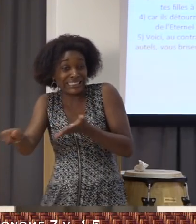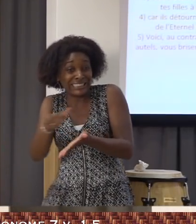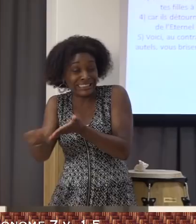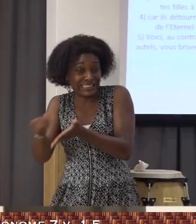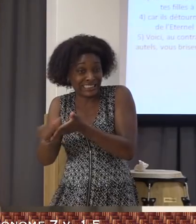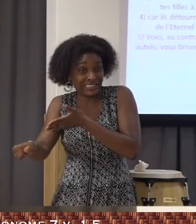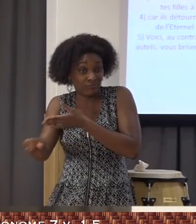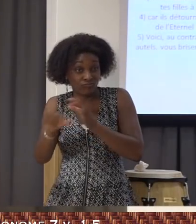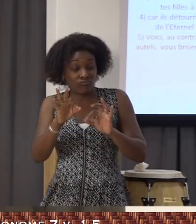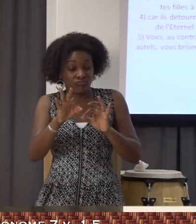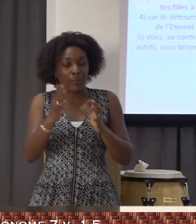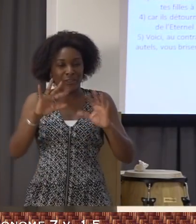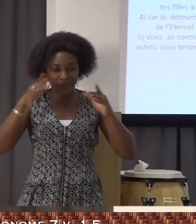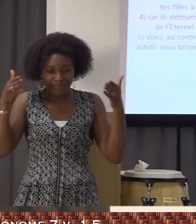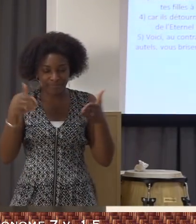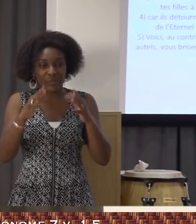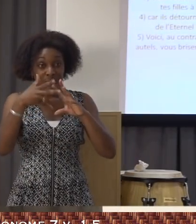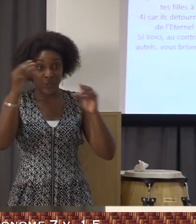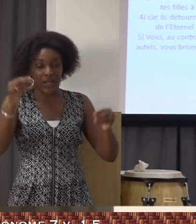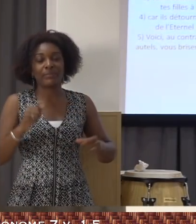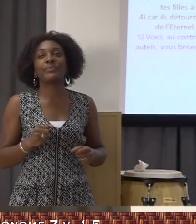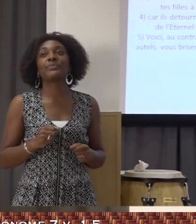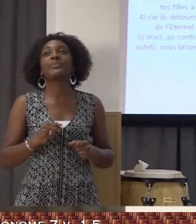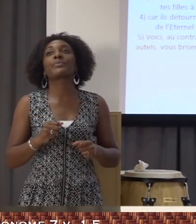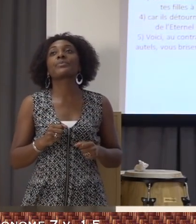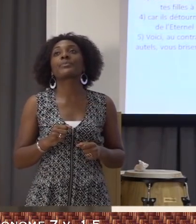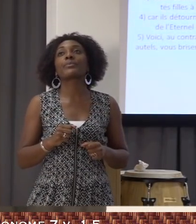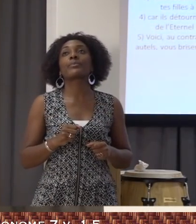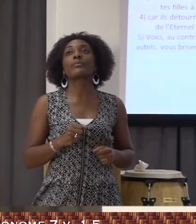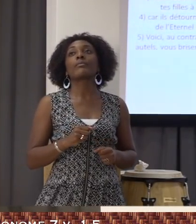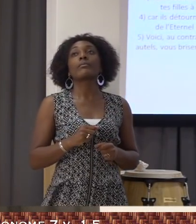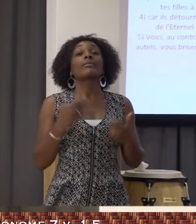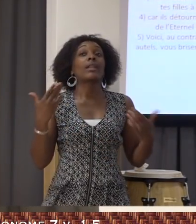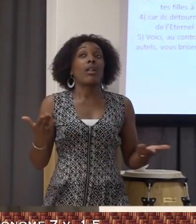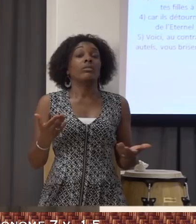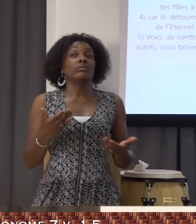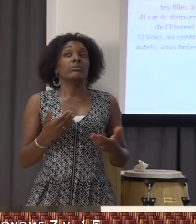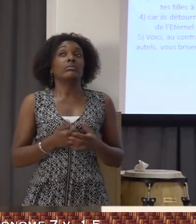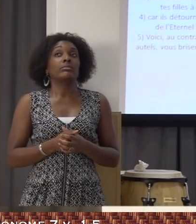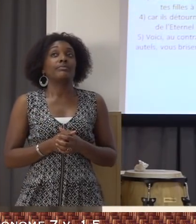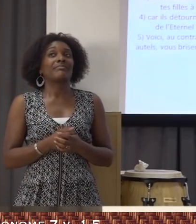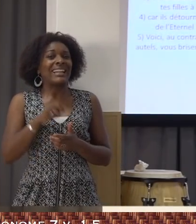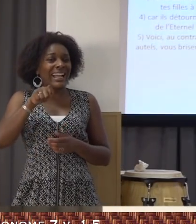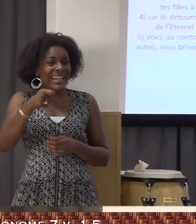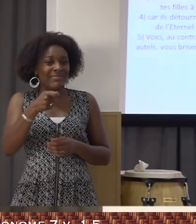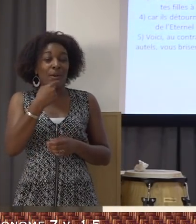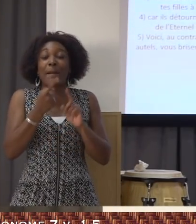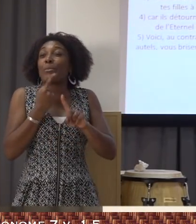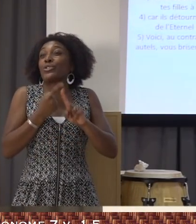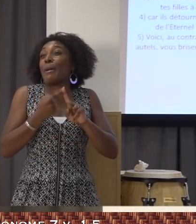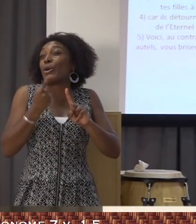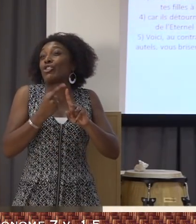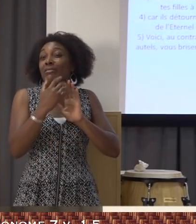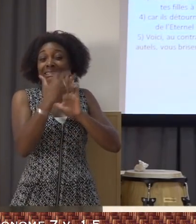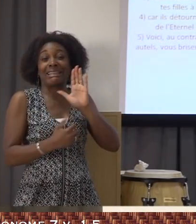Alléluia. Donc, pour avancer, la clé de ce passage, pour